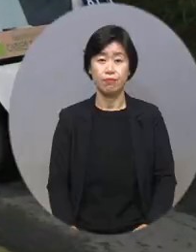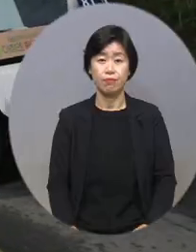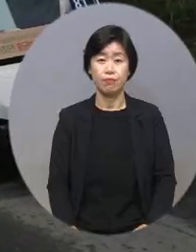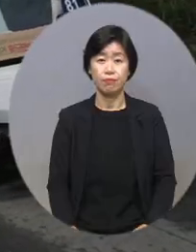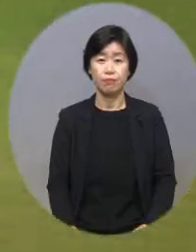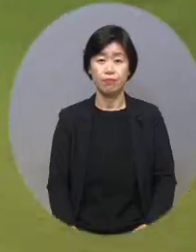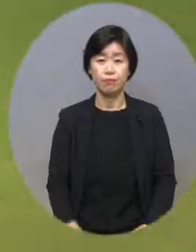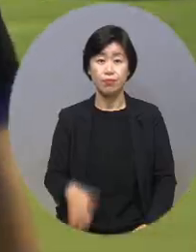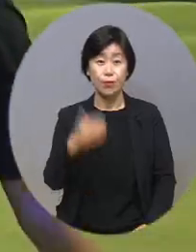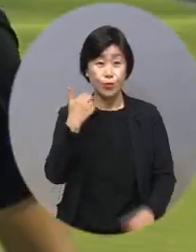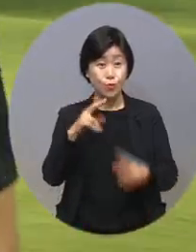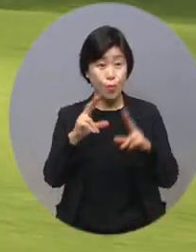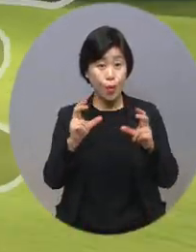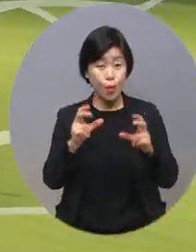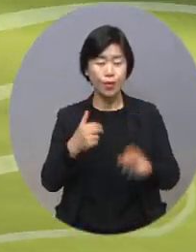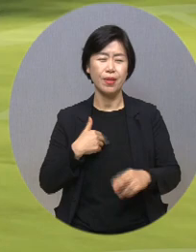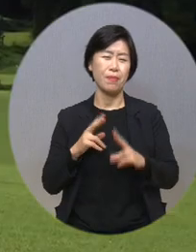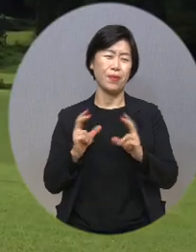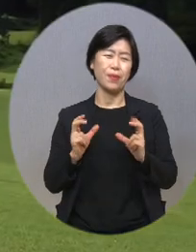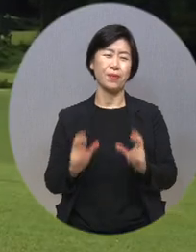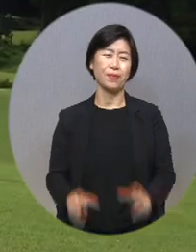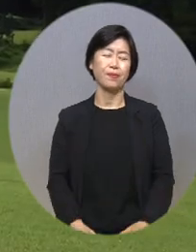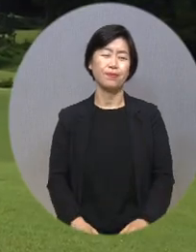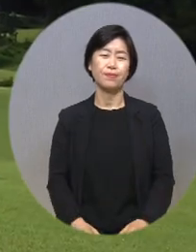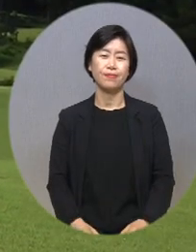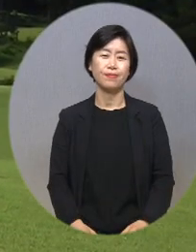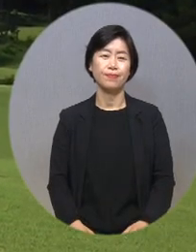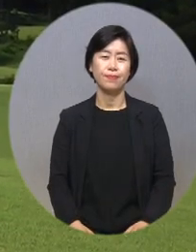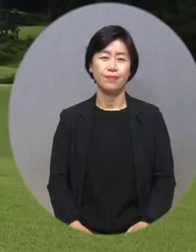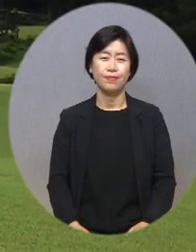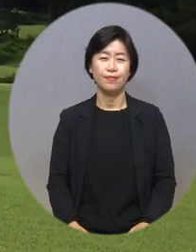누구 볼? 내 볼.